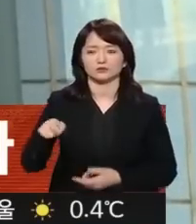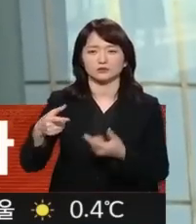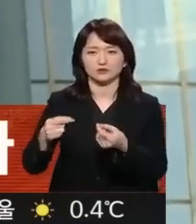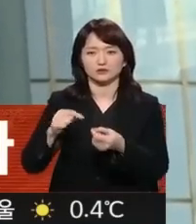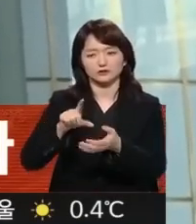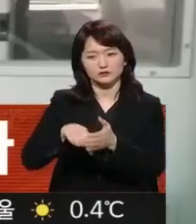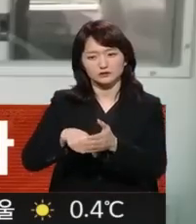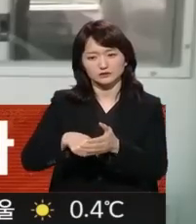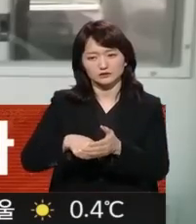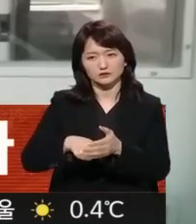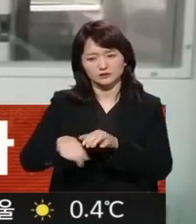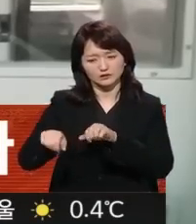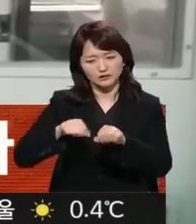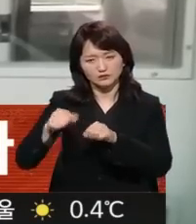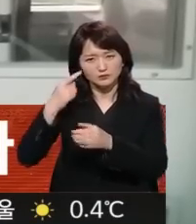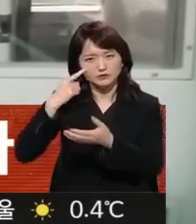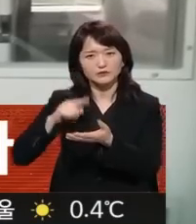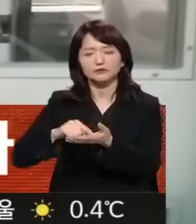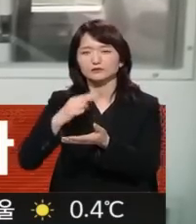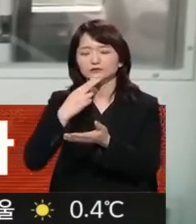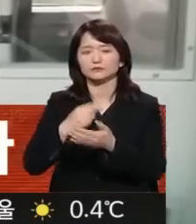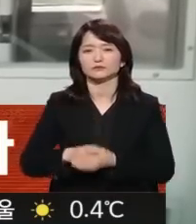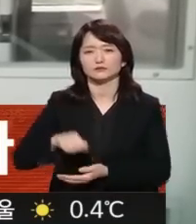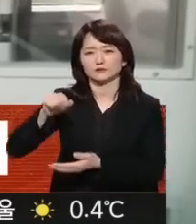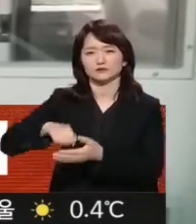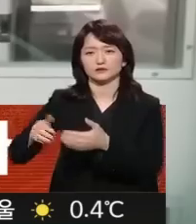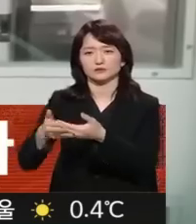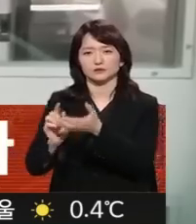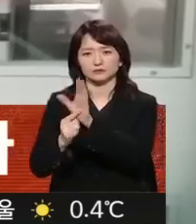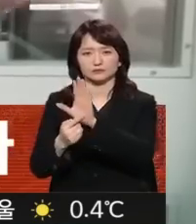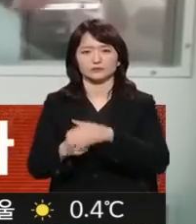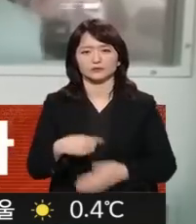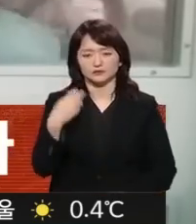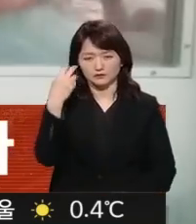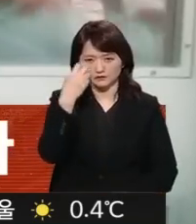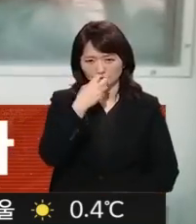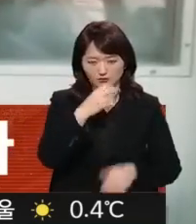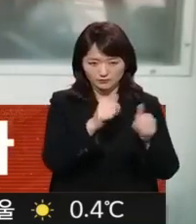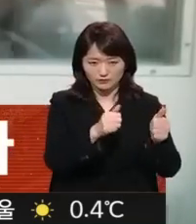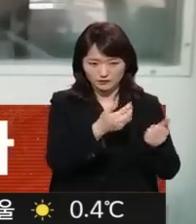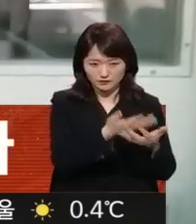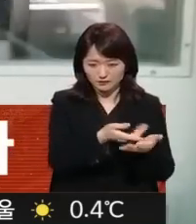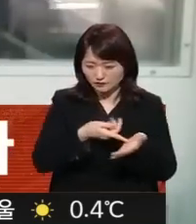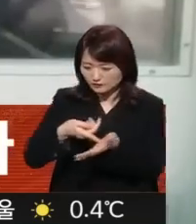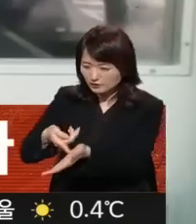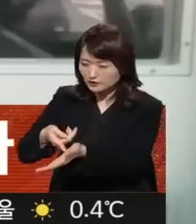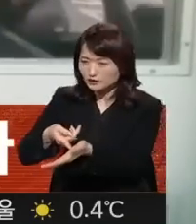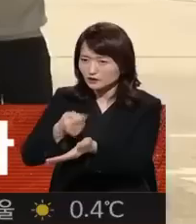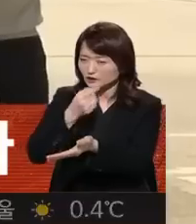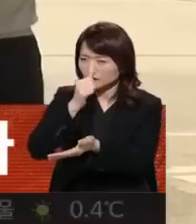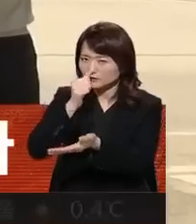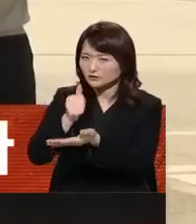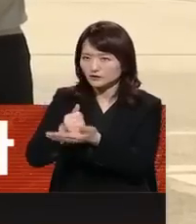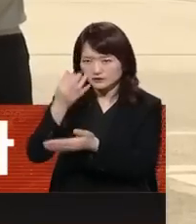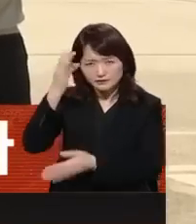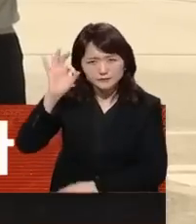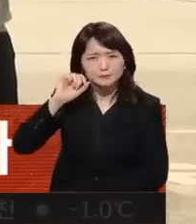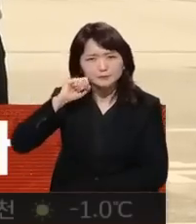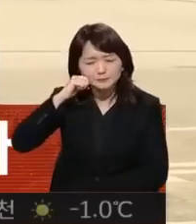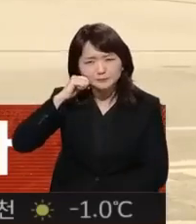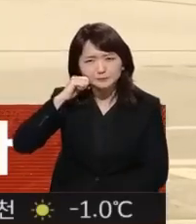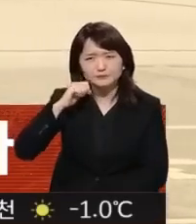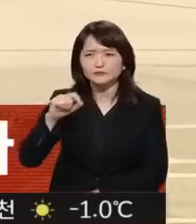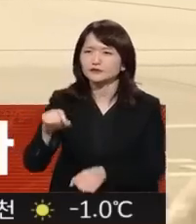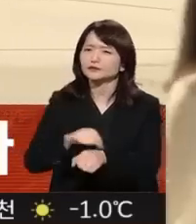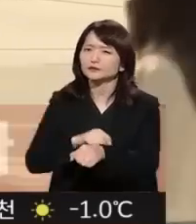행적들이 드러나지가 않은 겁니다이 때문에 재판부는요 이런 검사가 제출한 증거만으로는 혐의를 단정하게 부족하고 달리